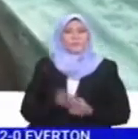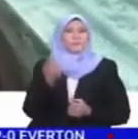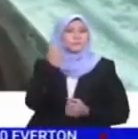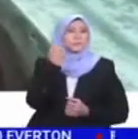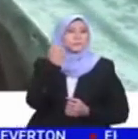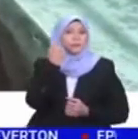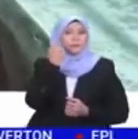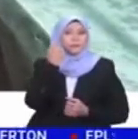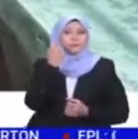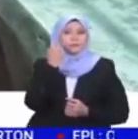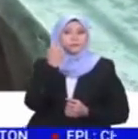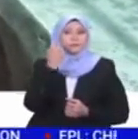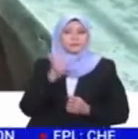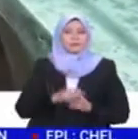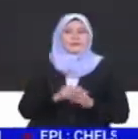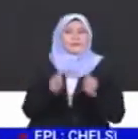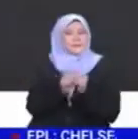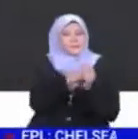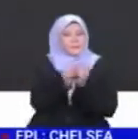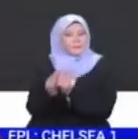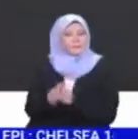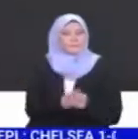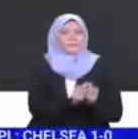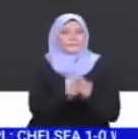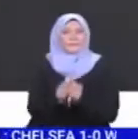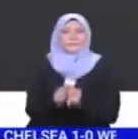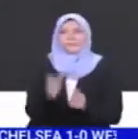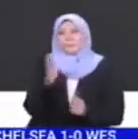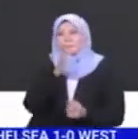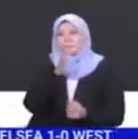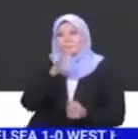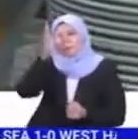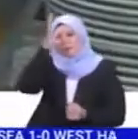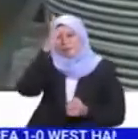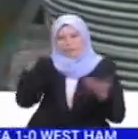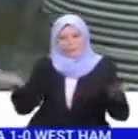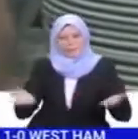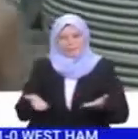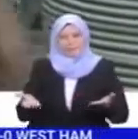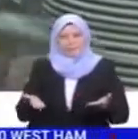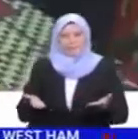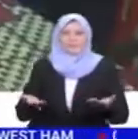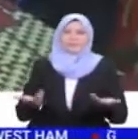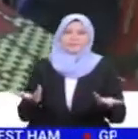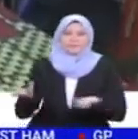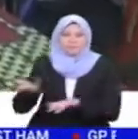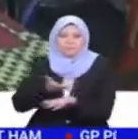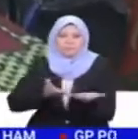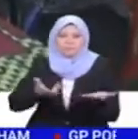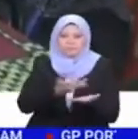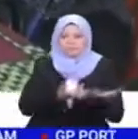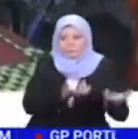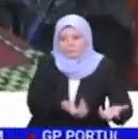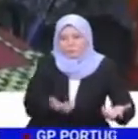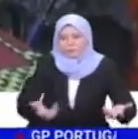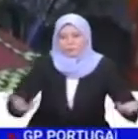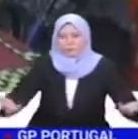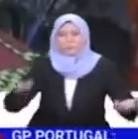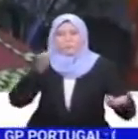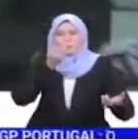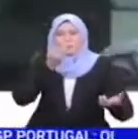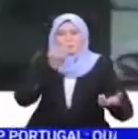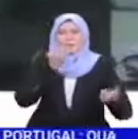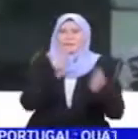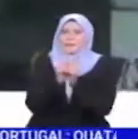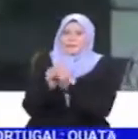sebentar tadi kita juga bersama-sama ibu ayah di sini menyantuni mereka, menghidang makanan,